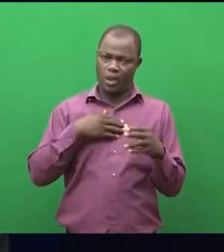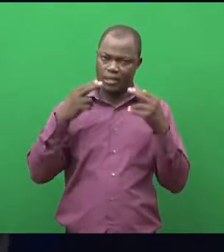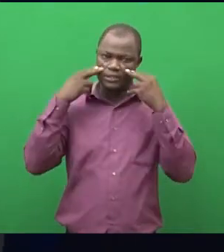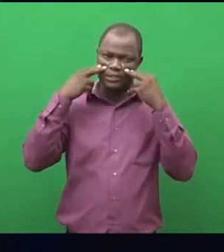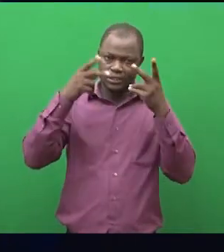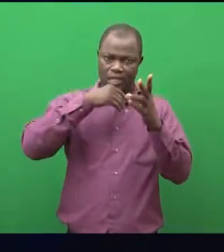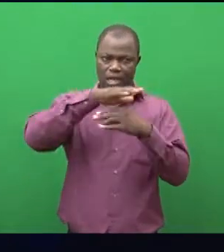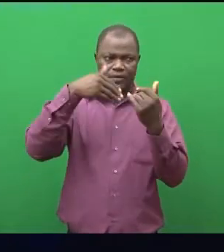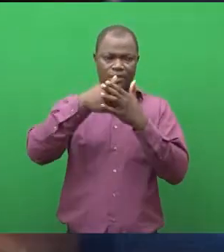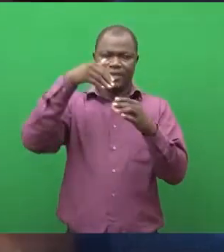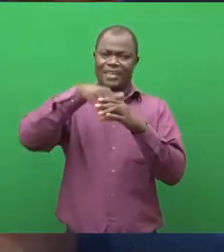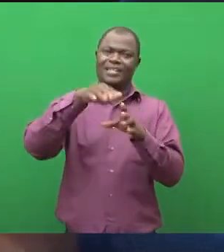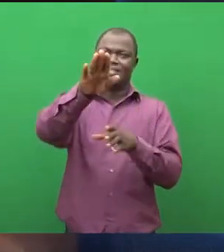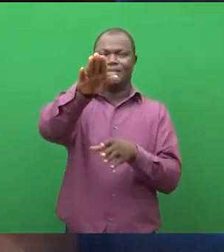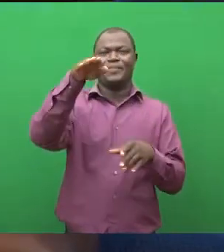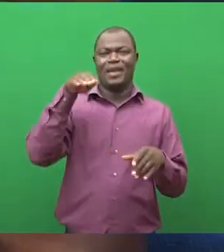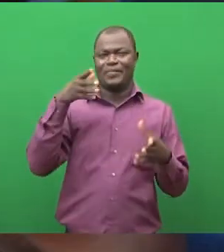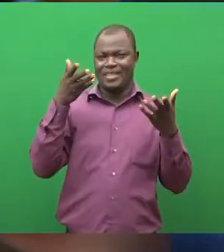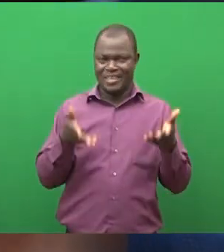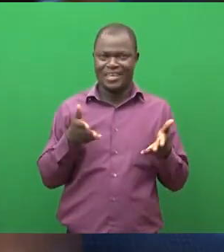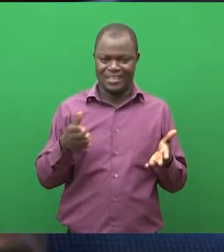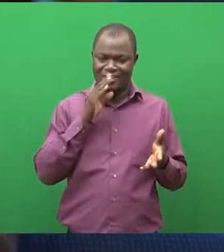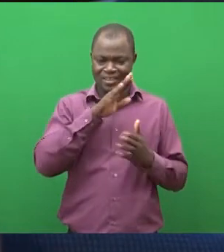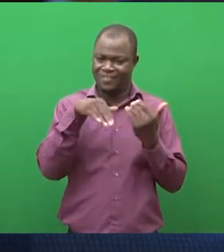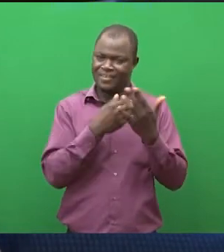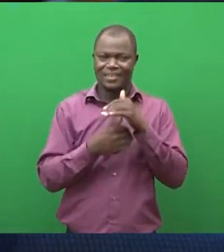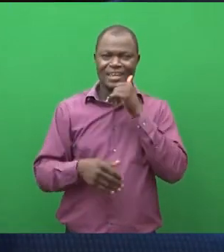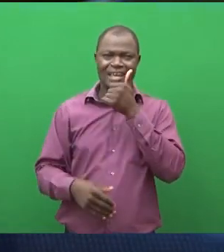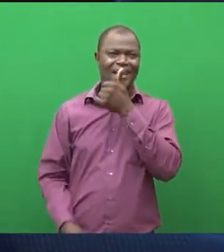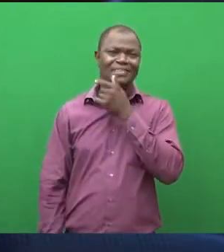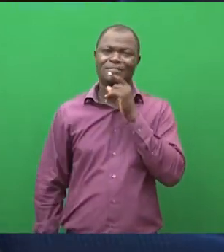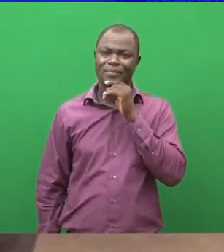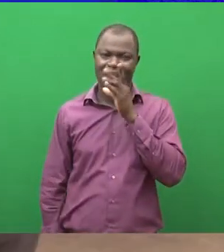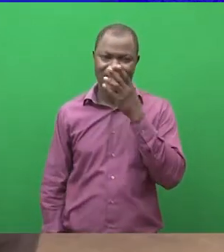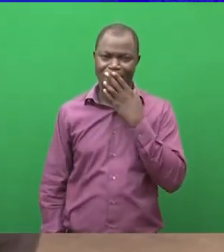munyika medu tichivarayirwa. Mashoko makukuta ari kutaurwa nai.